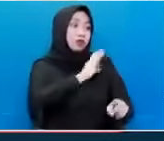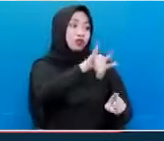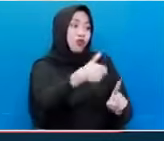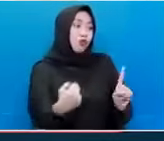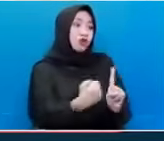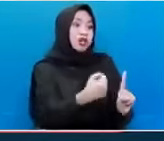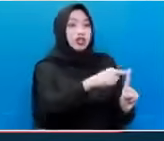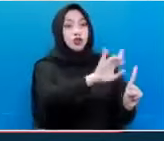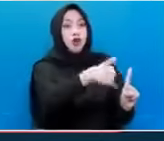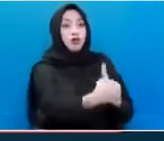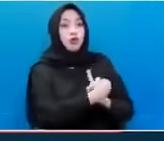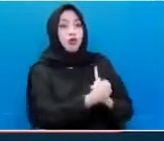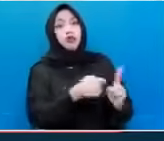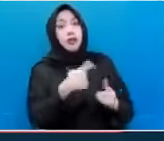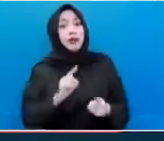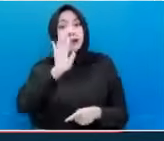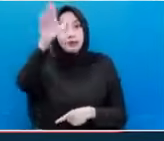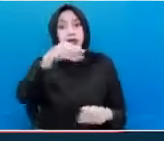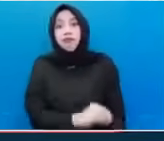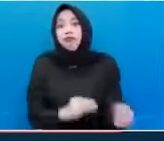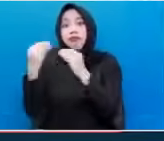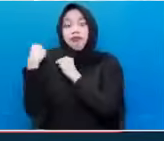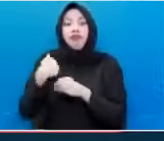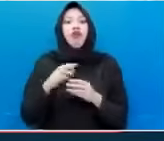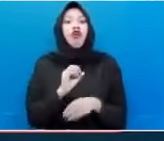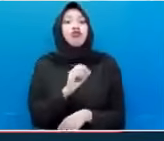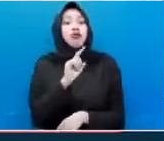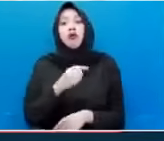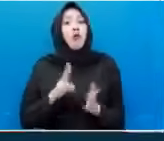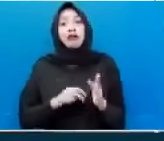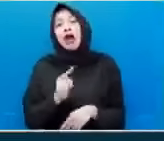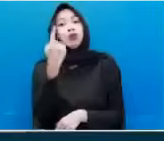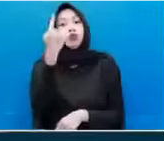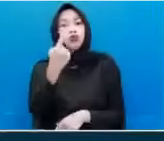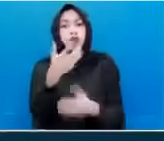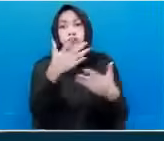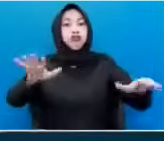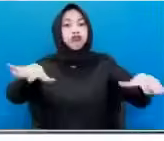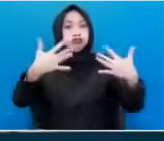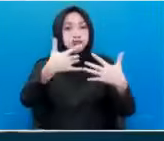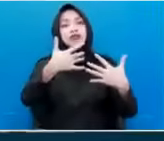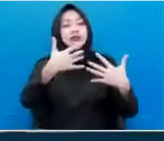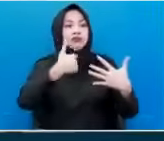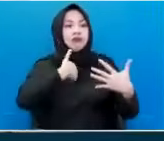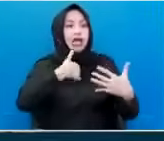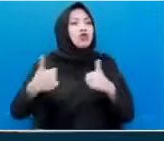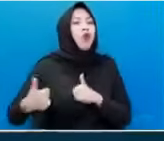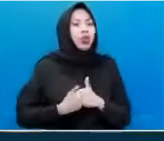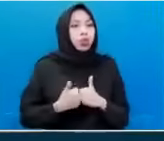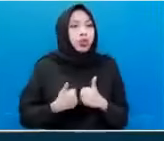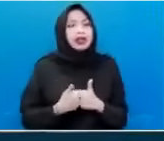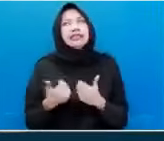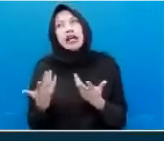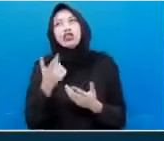menjadi presiden terpilih Iya kita bisa lihatnya dari dua kacamata ya nitia ya Yang pertama adalah dalam konteks yang sifatnya